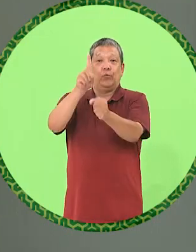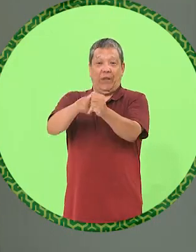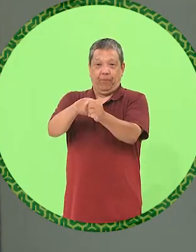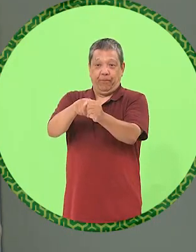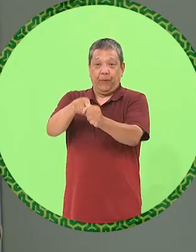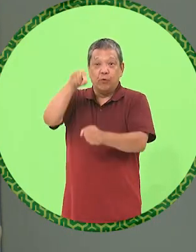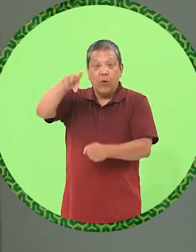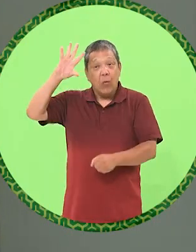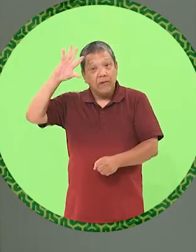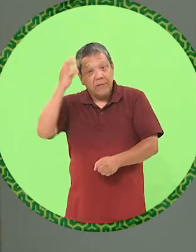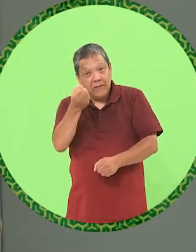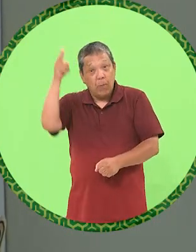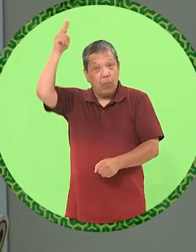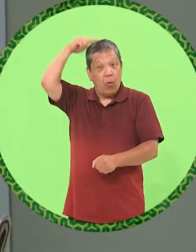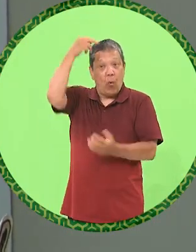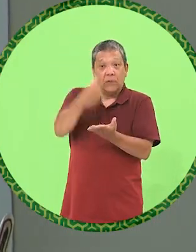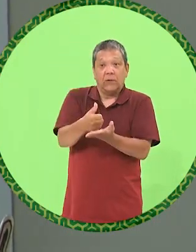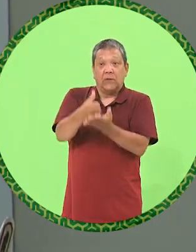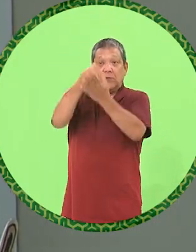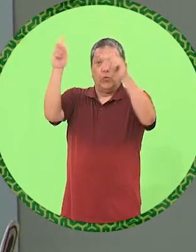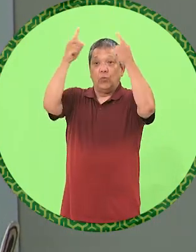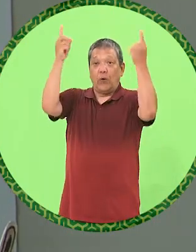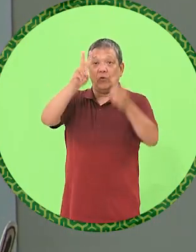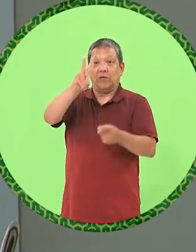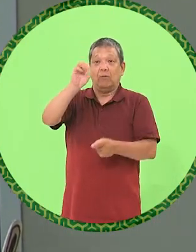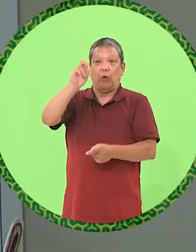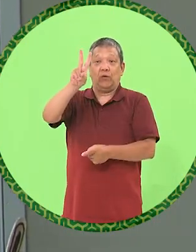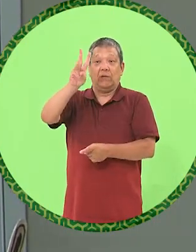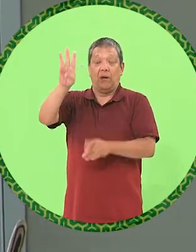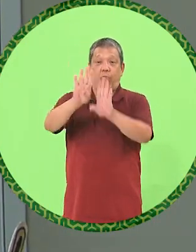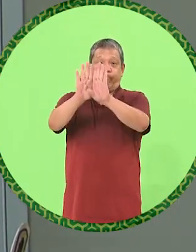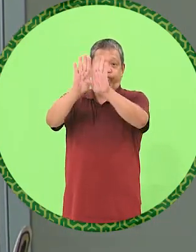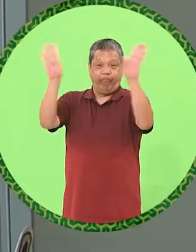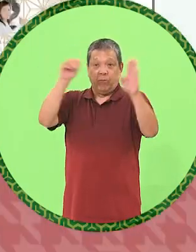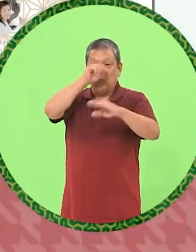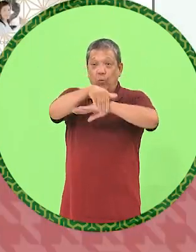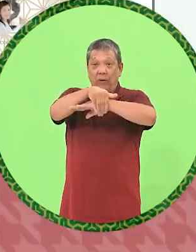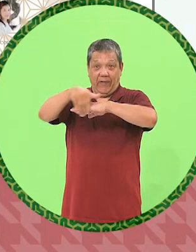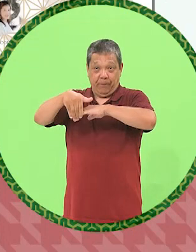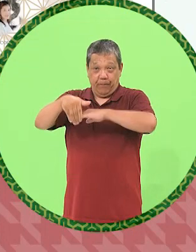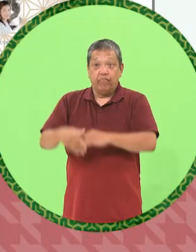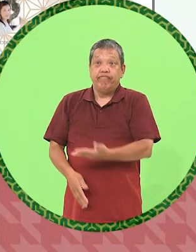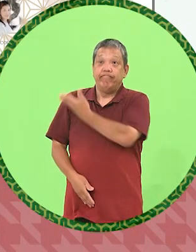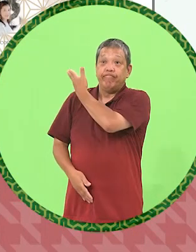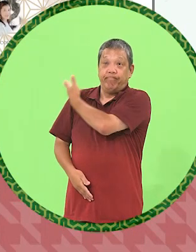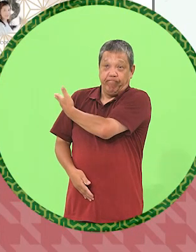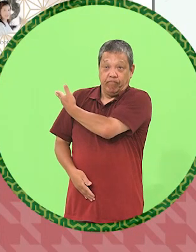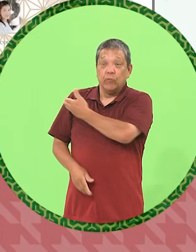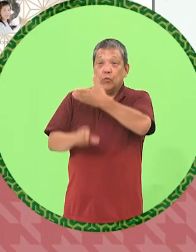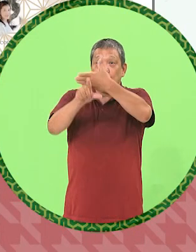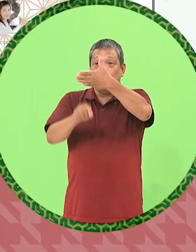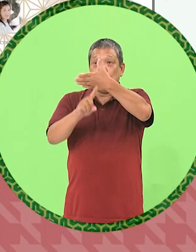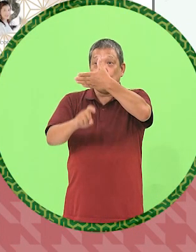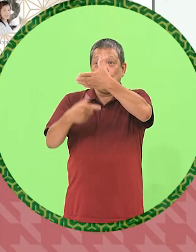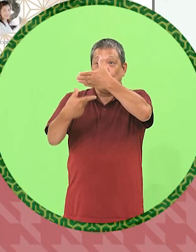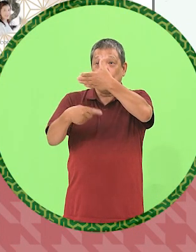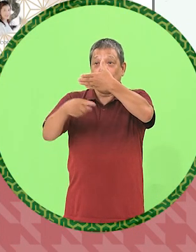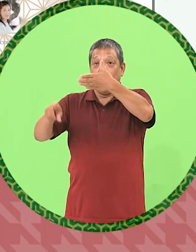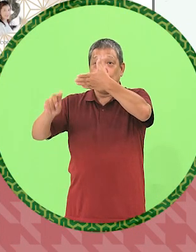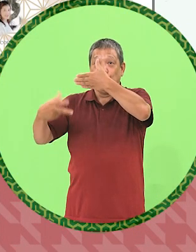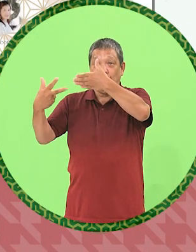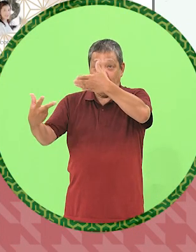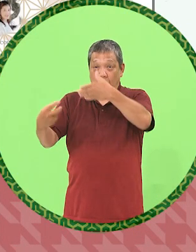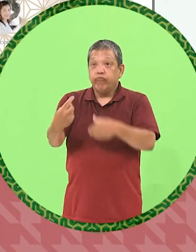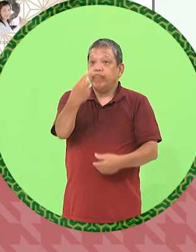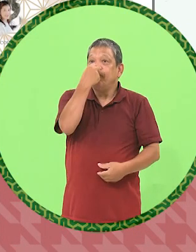記念した毛利元就フェス2023を開催する予定です。 おお。 安芸高田市では9月16